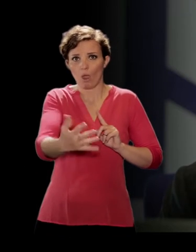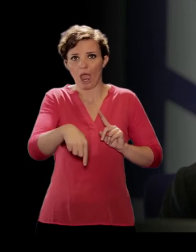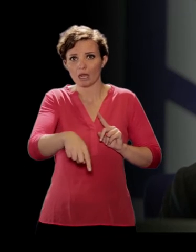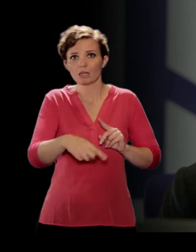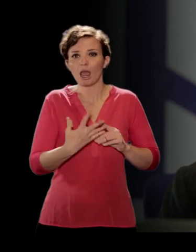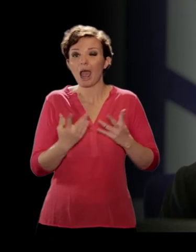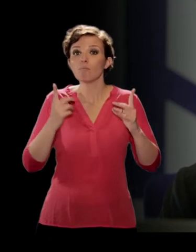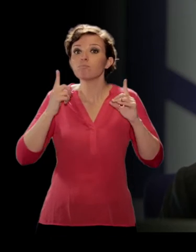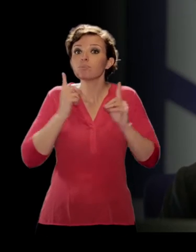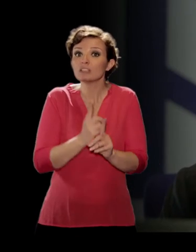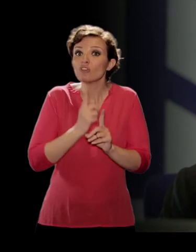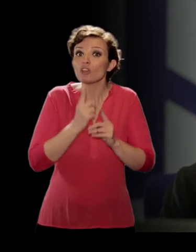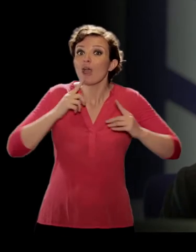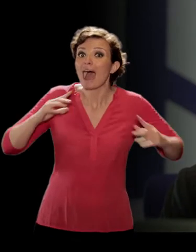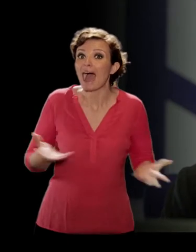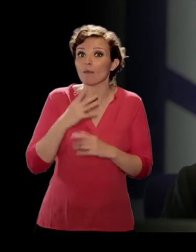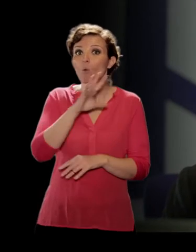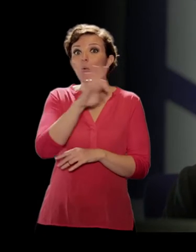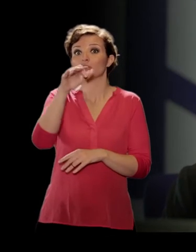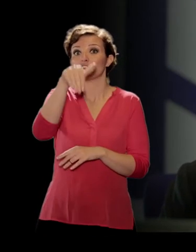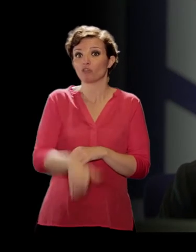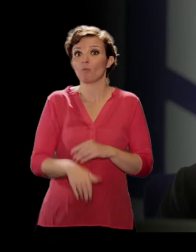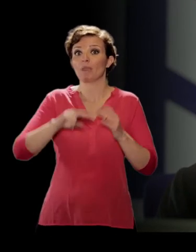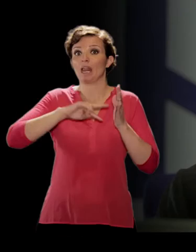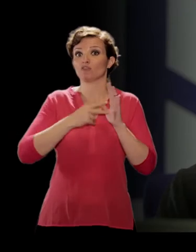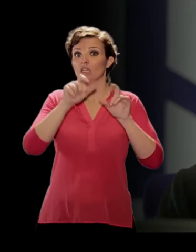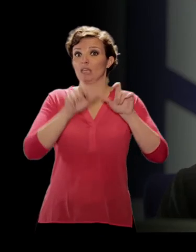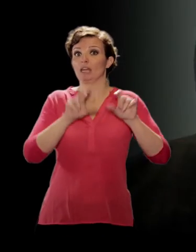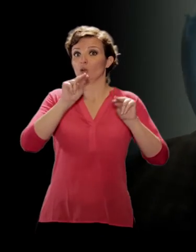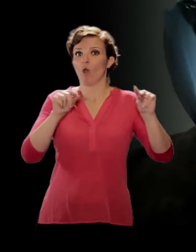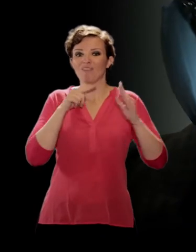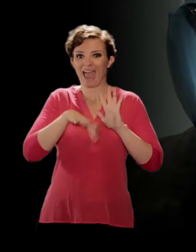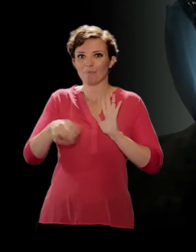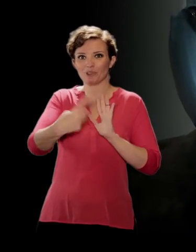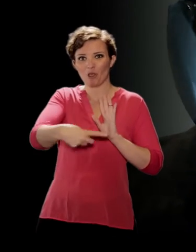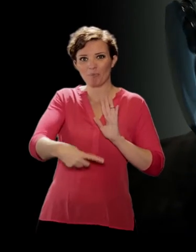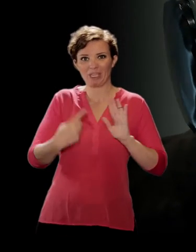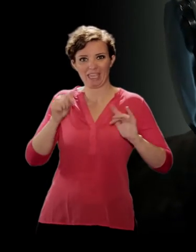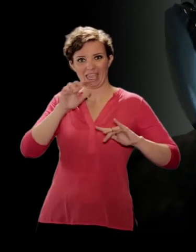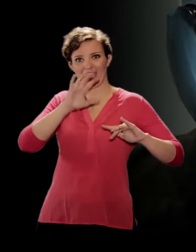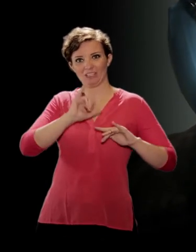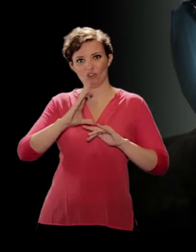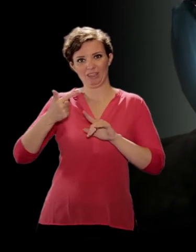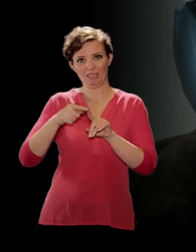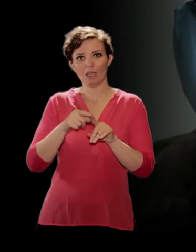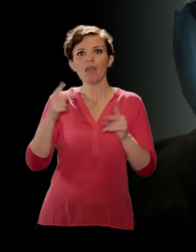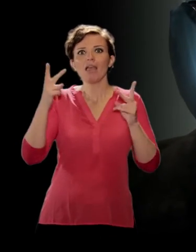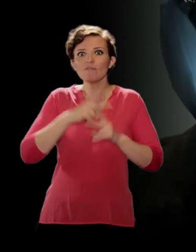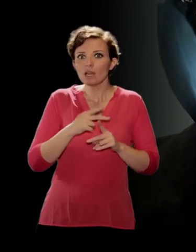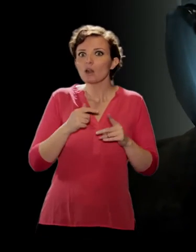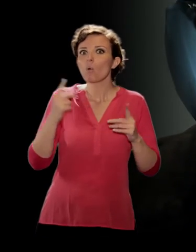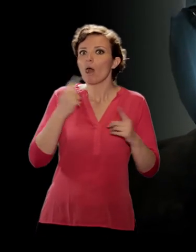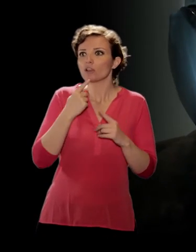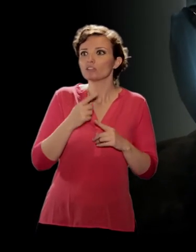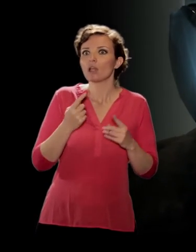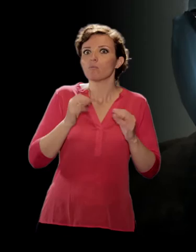almeno 400.000 nuovi ingegneri del settore dell'ICT. Le previsioni più ottimistiche portano questi numeri addirittura